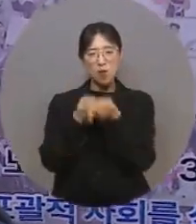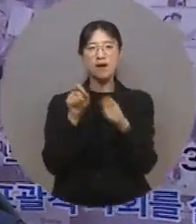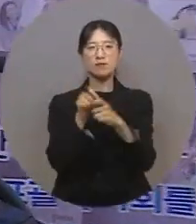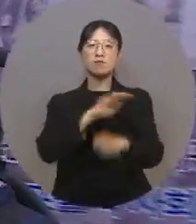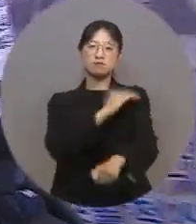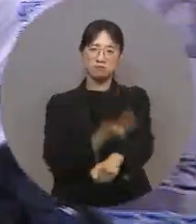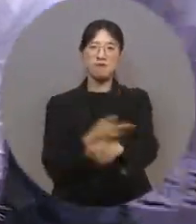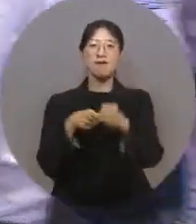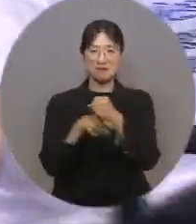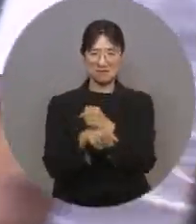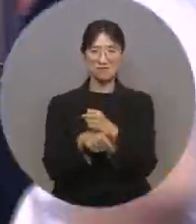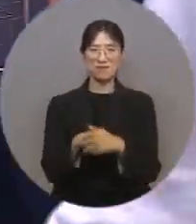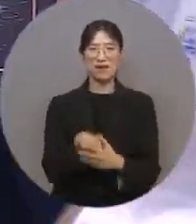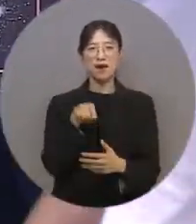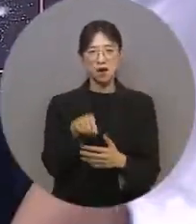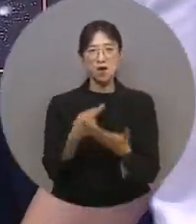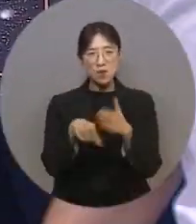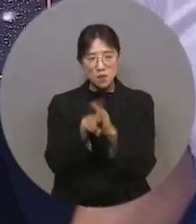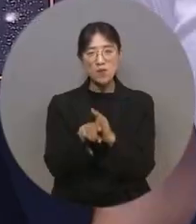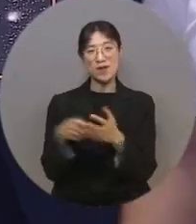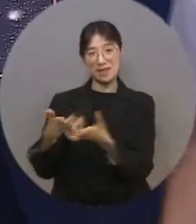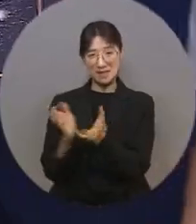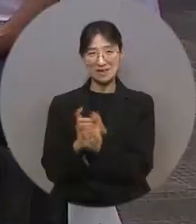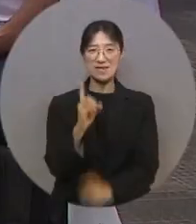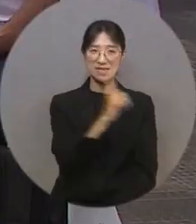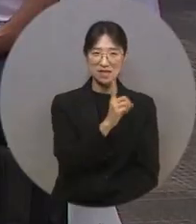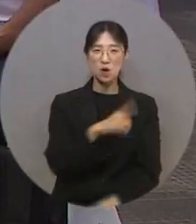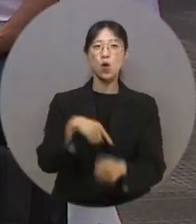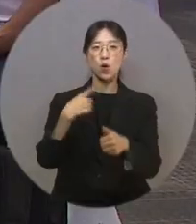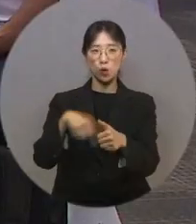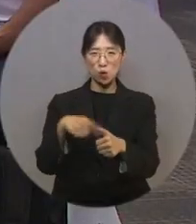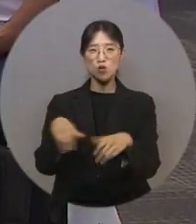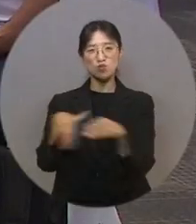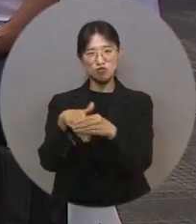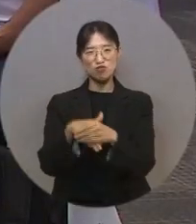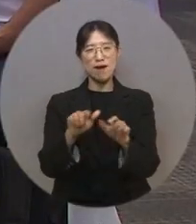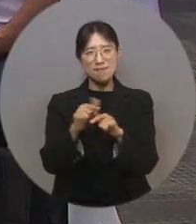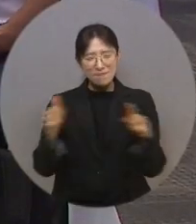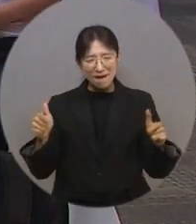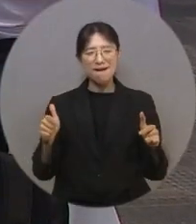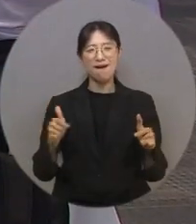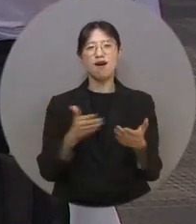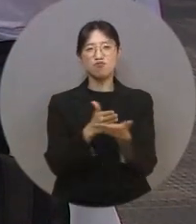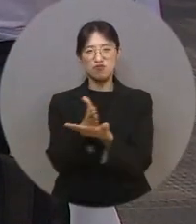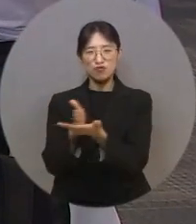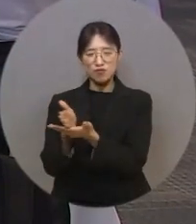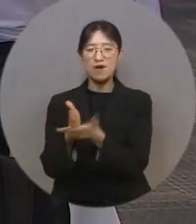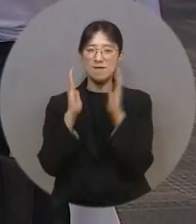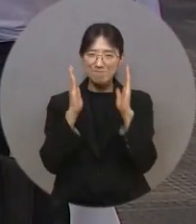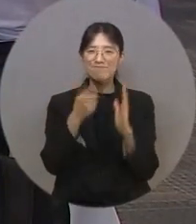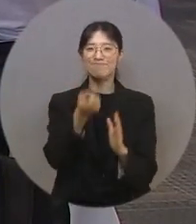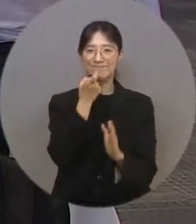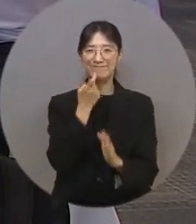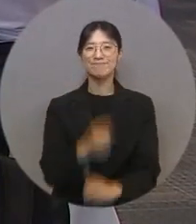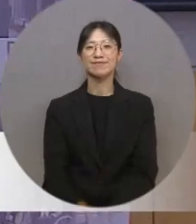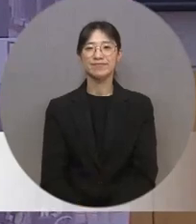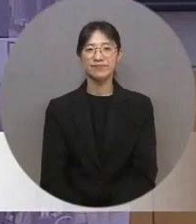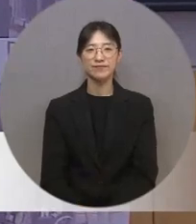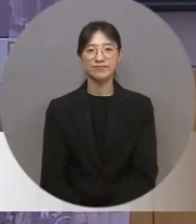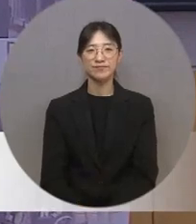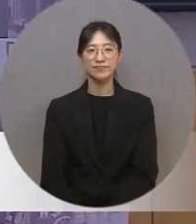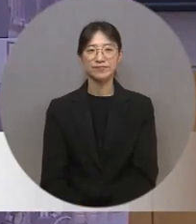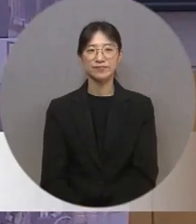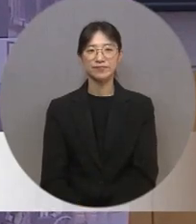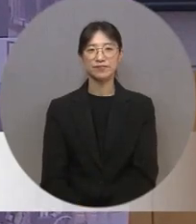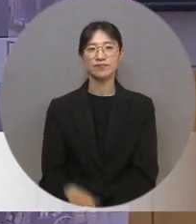접근권을 의미하며 이를 위해 드림팀은 디지털, 교육, 문화 등 다양한 분야에서 연수를 진행합니다.